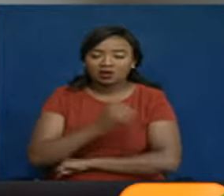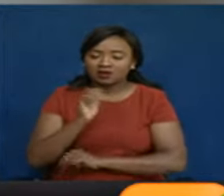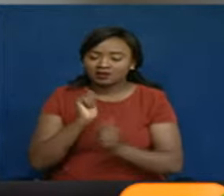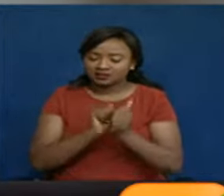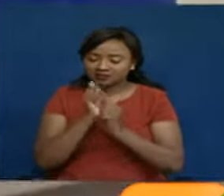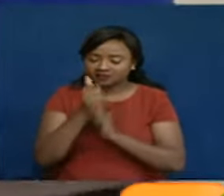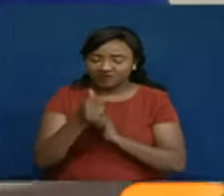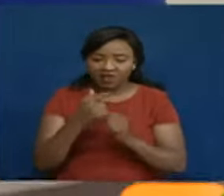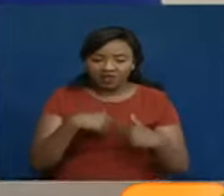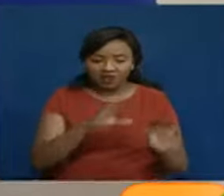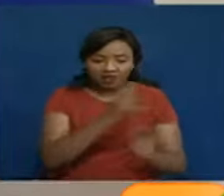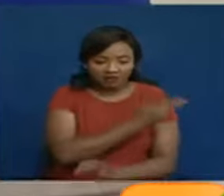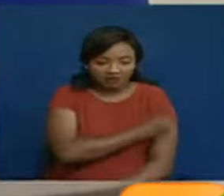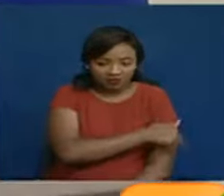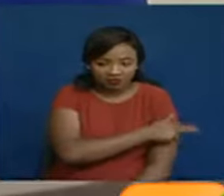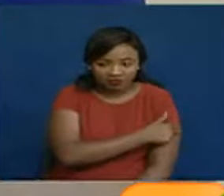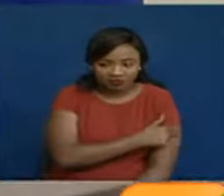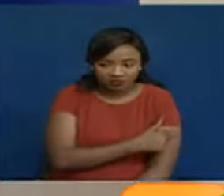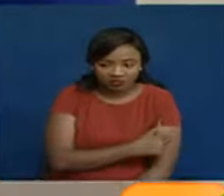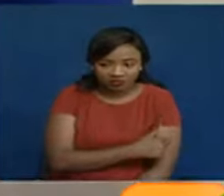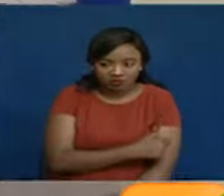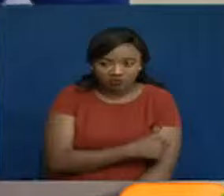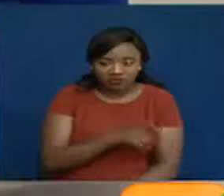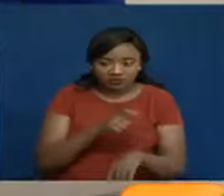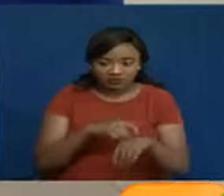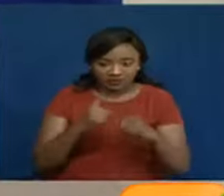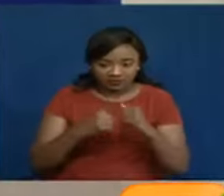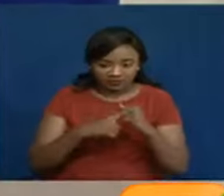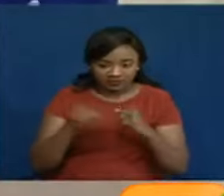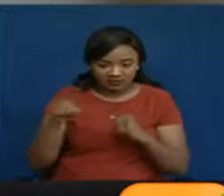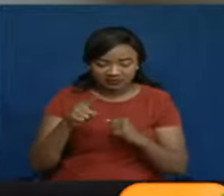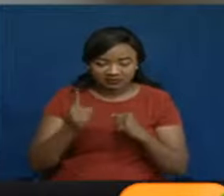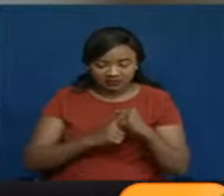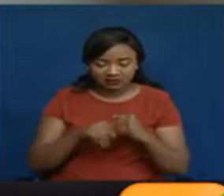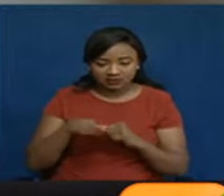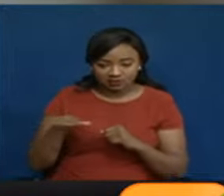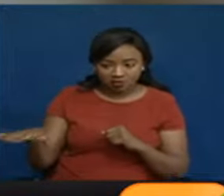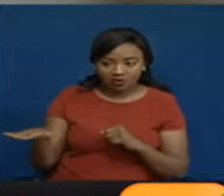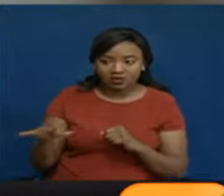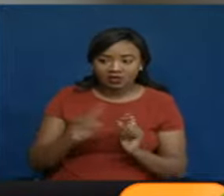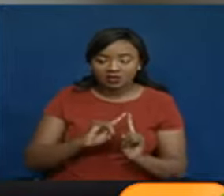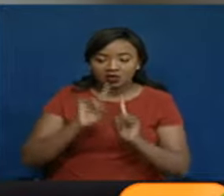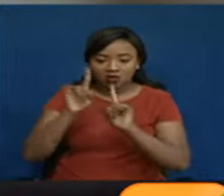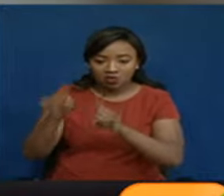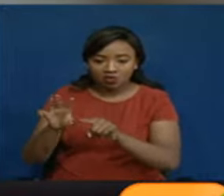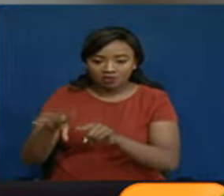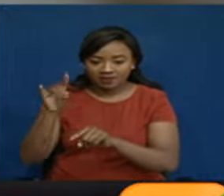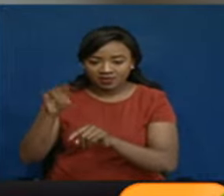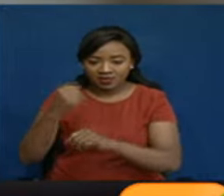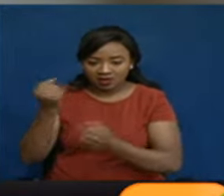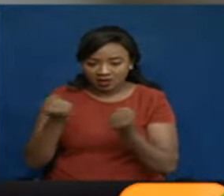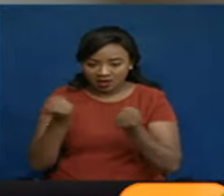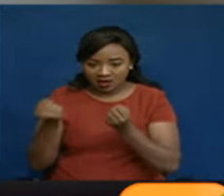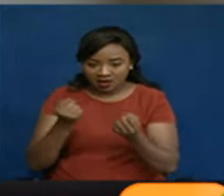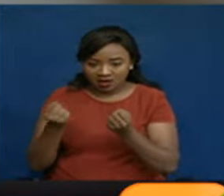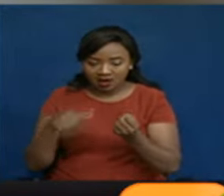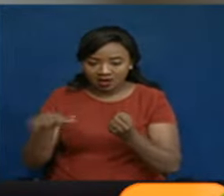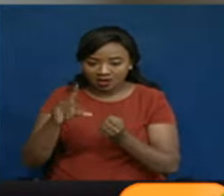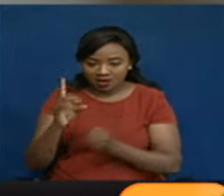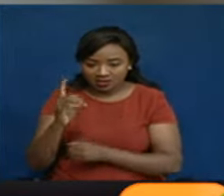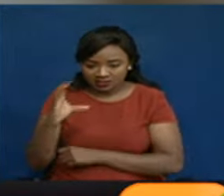Anatoka hospitali saa 12 asubuhi. Anaenda anashukua gari ya pale kwa DC